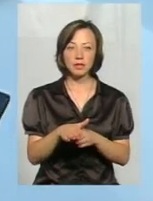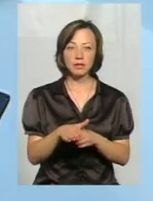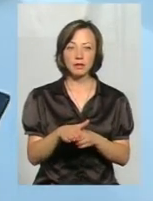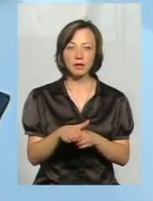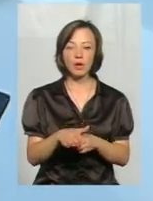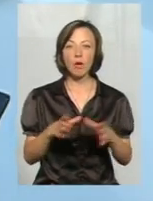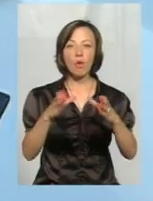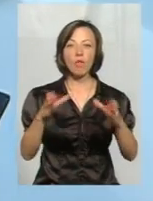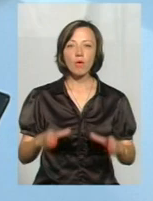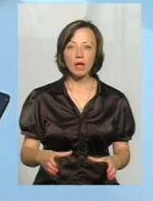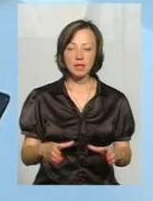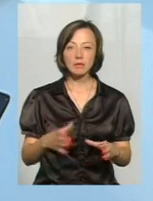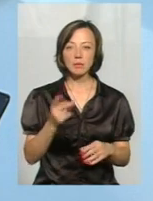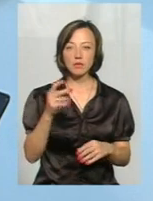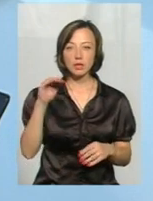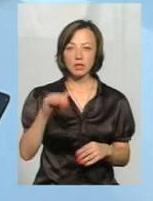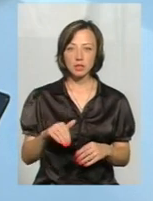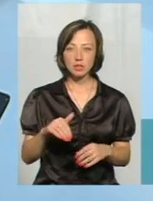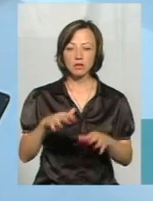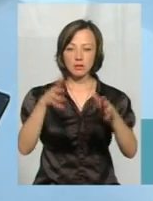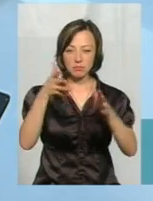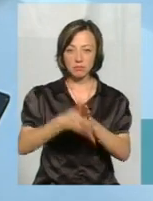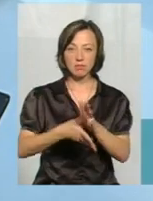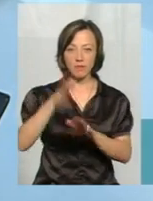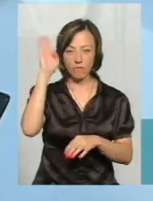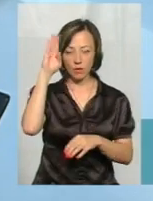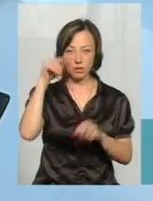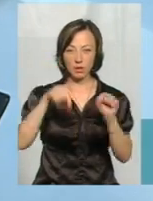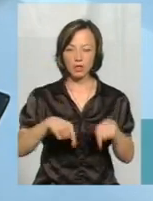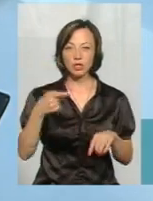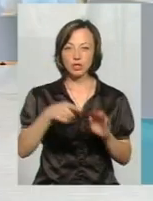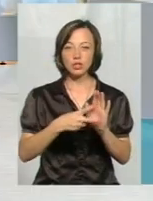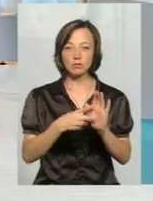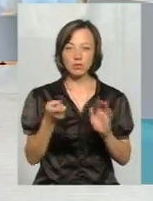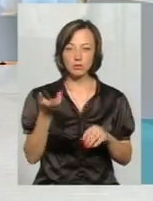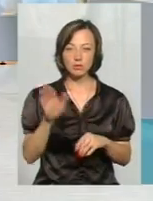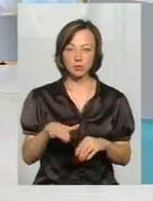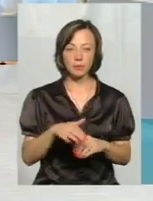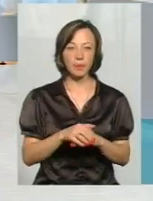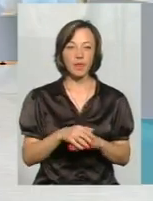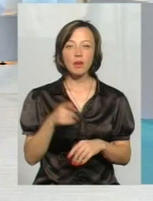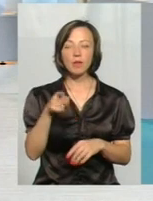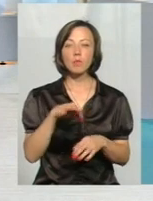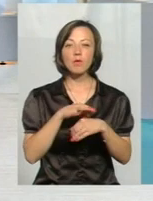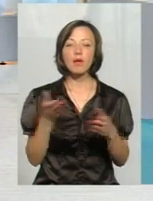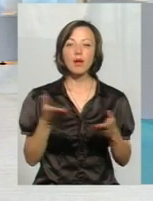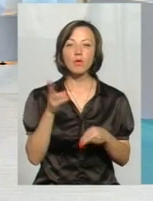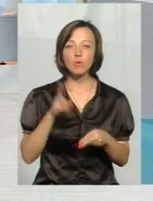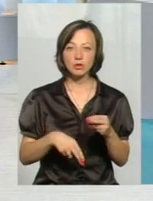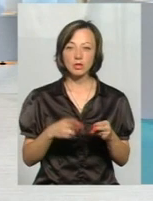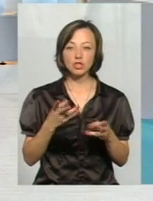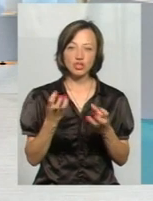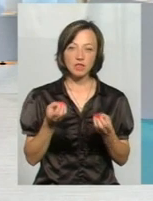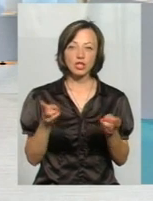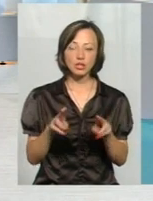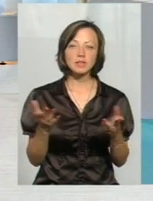Це колодязі. 1,5 тисячі колодязів, які стікає з вулиць вода. 1700 Роботи, по яким вже проведено, і який об'єм